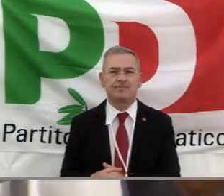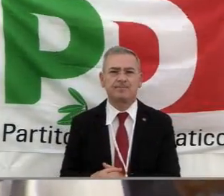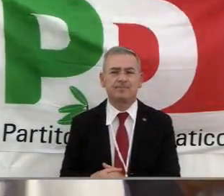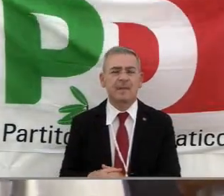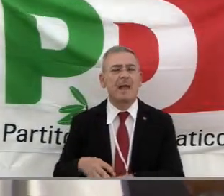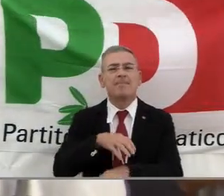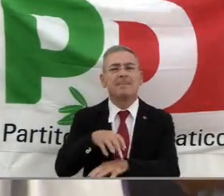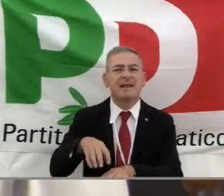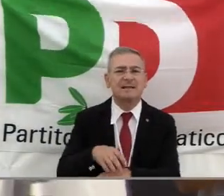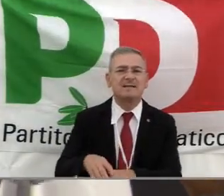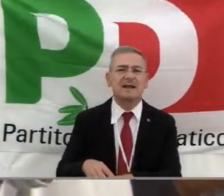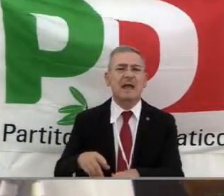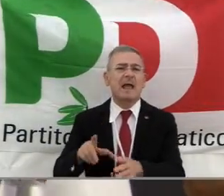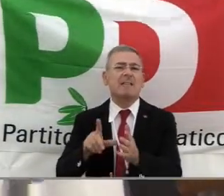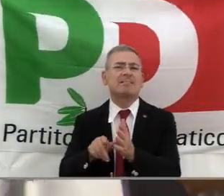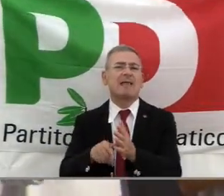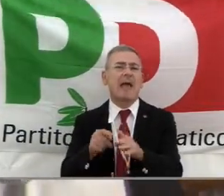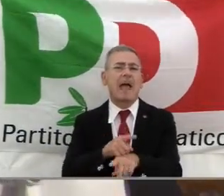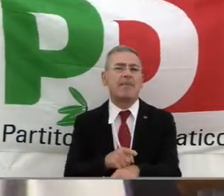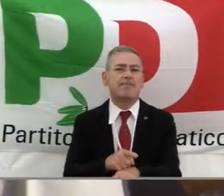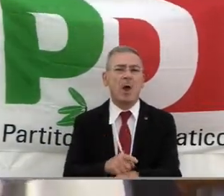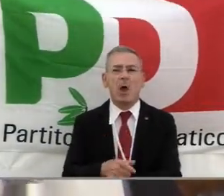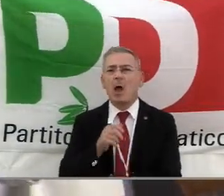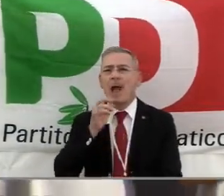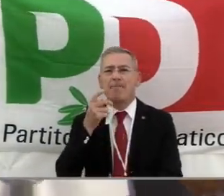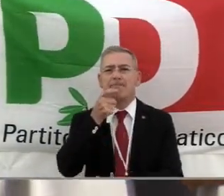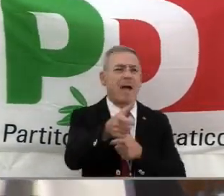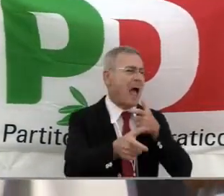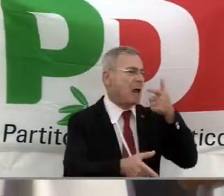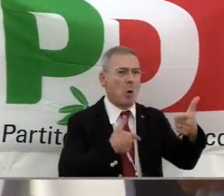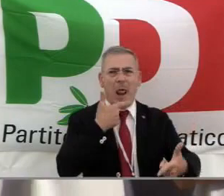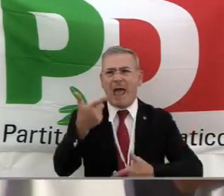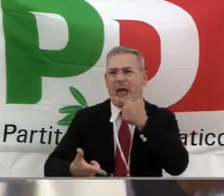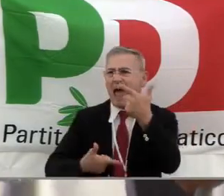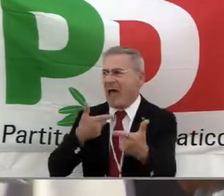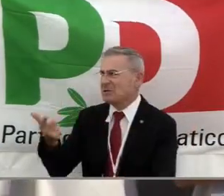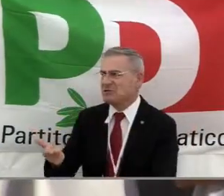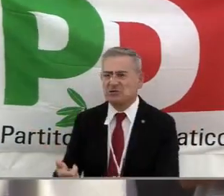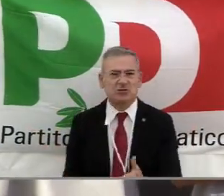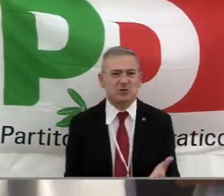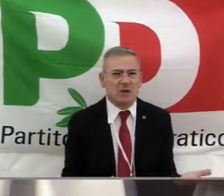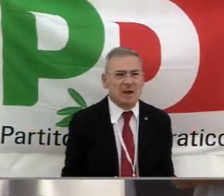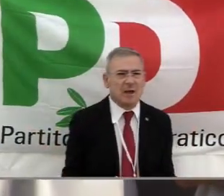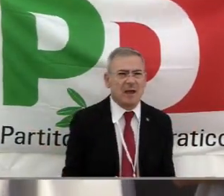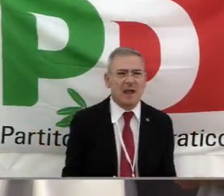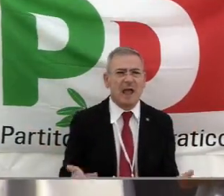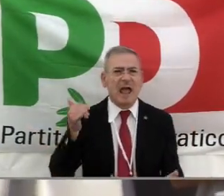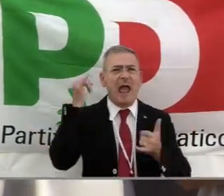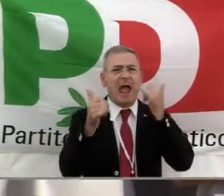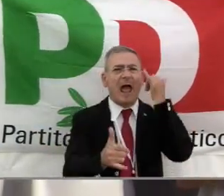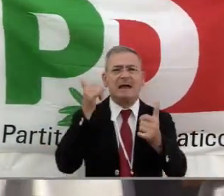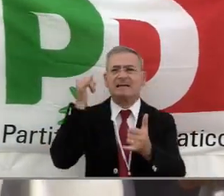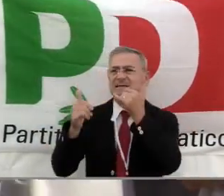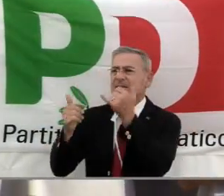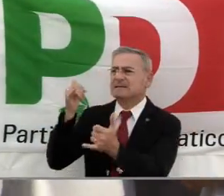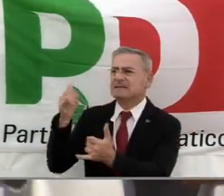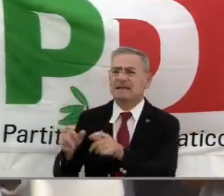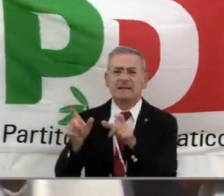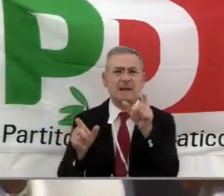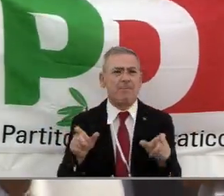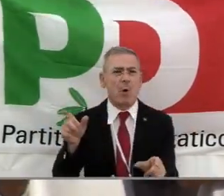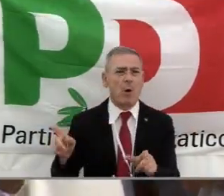che passano il loro tempo a insultare. A proposito di assassini politici,